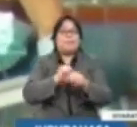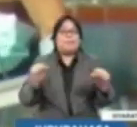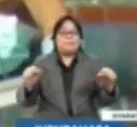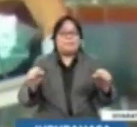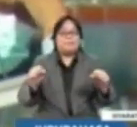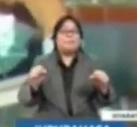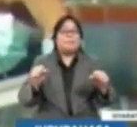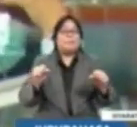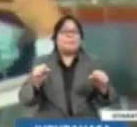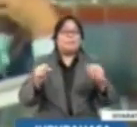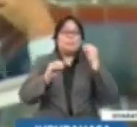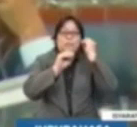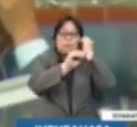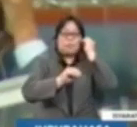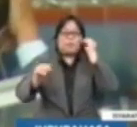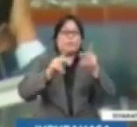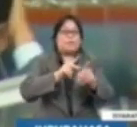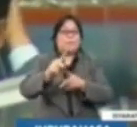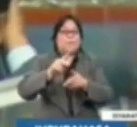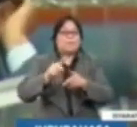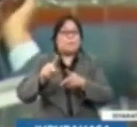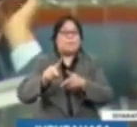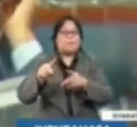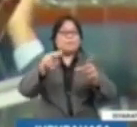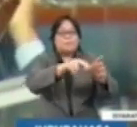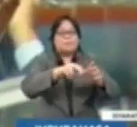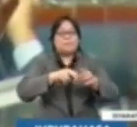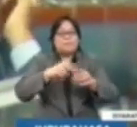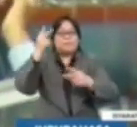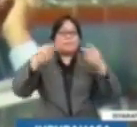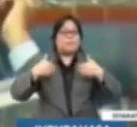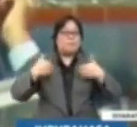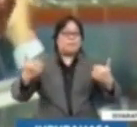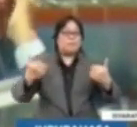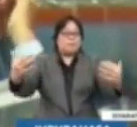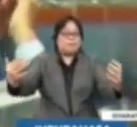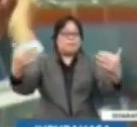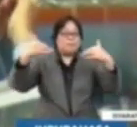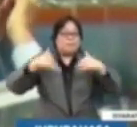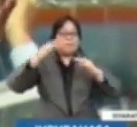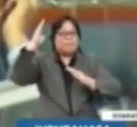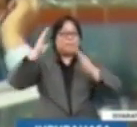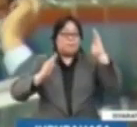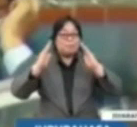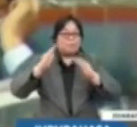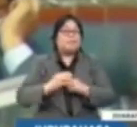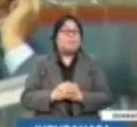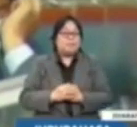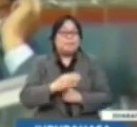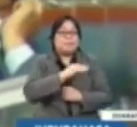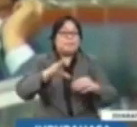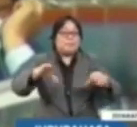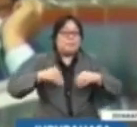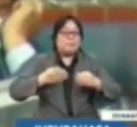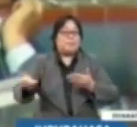menjadikannya dokter dokter pakar bagi menarik lancung kesehatan untuk datang ataupun menerima